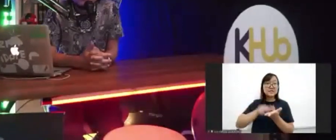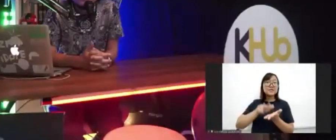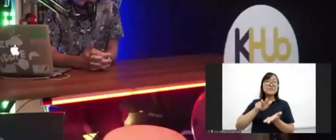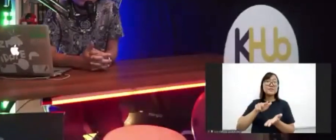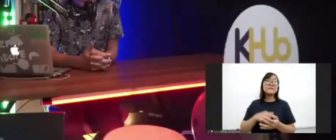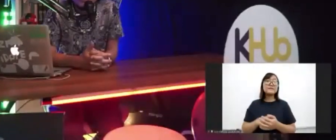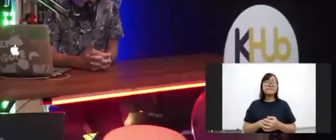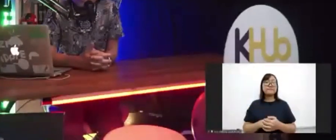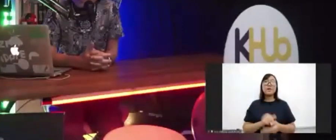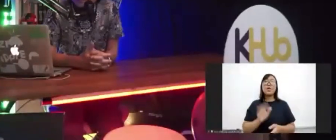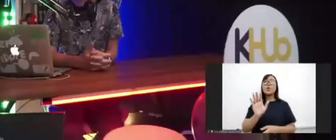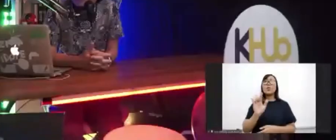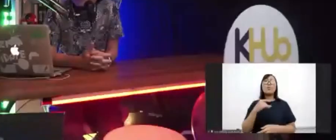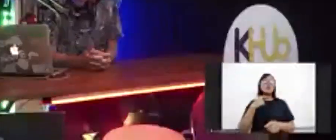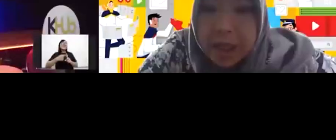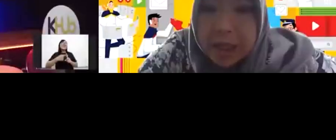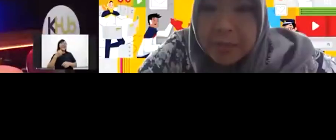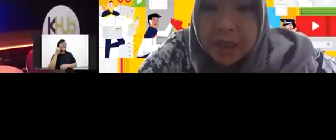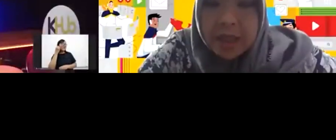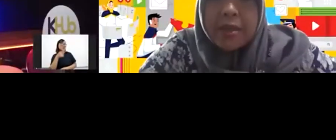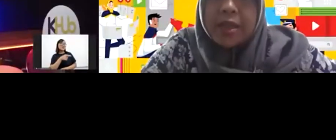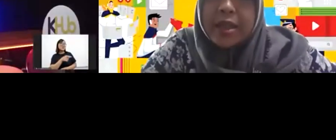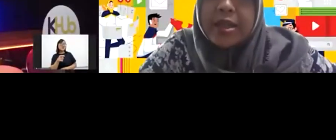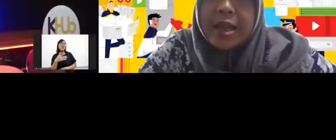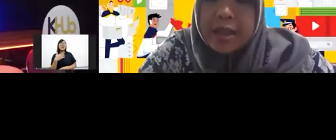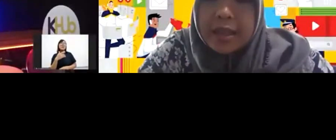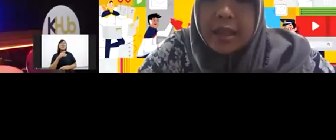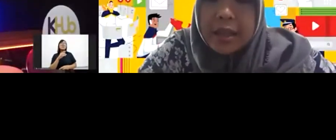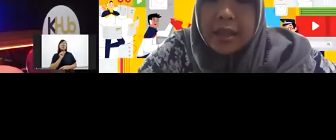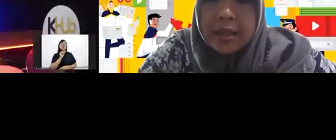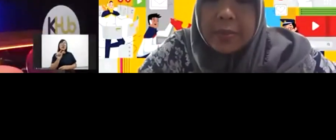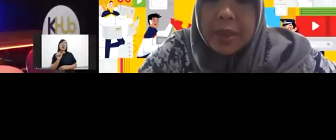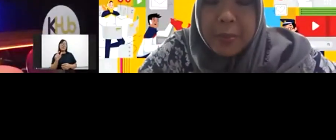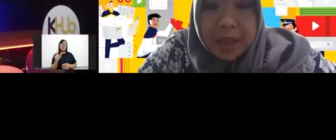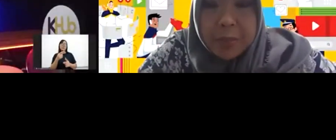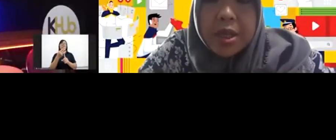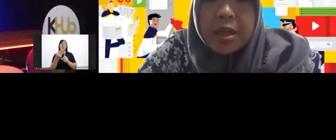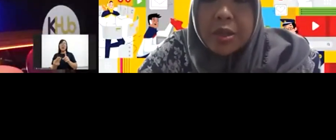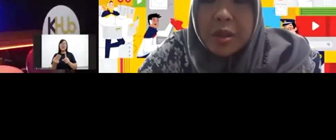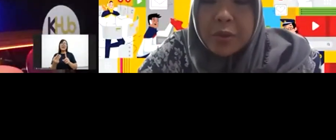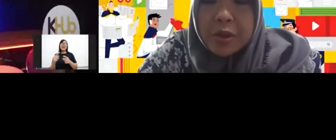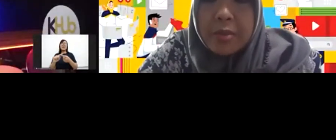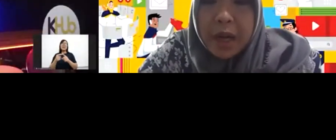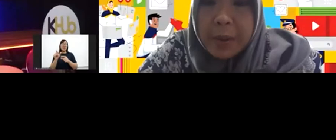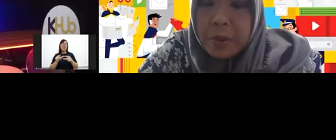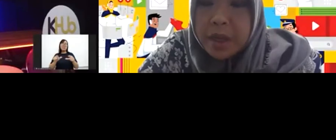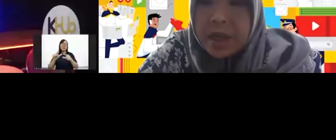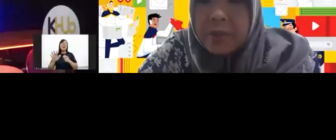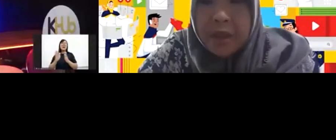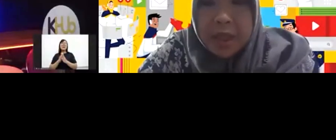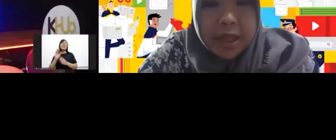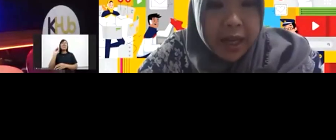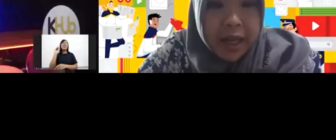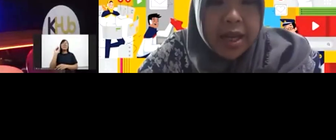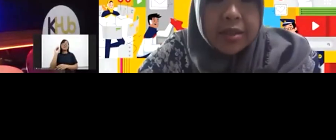informasi tangisan Jadi kami besok selain mengundang ke perwakilan Kementerian lembaga dari pemerintah pusat kita juga mengundang beberapa